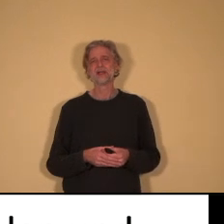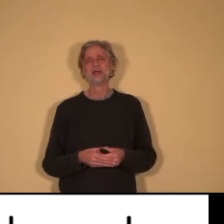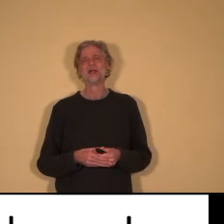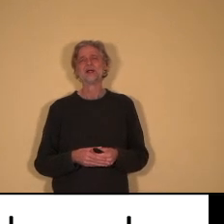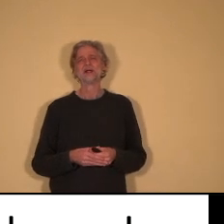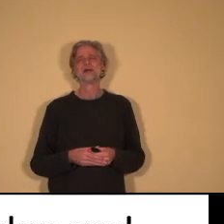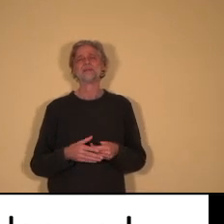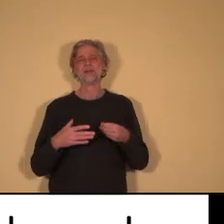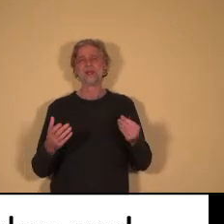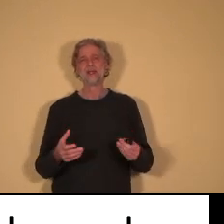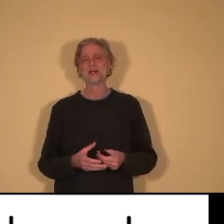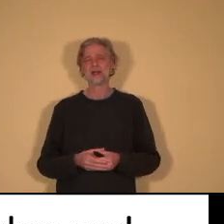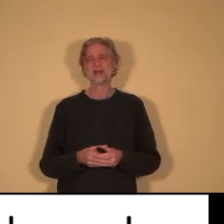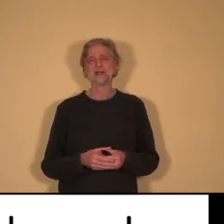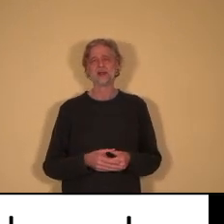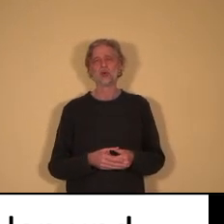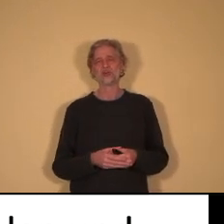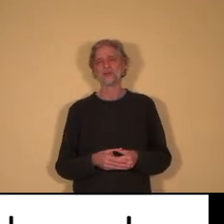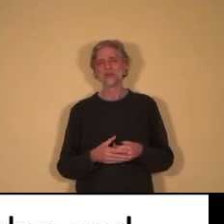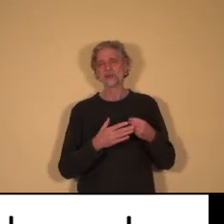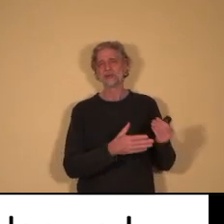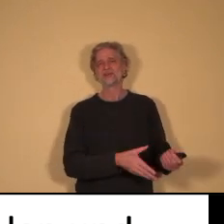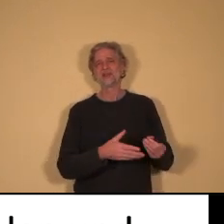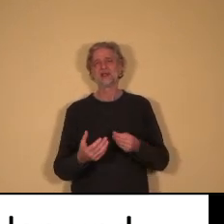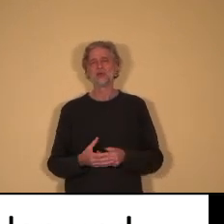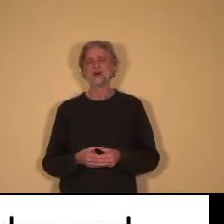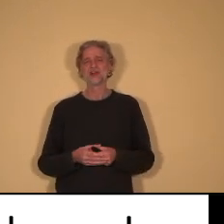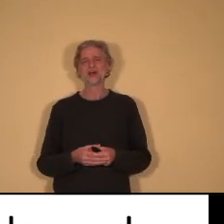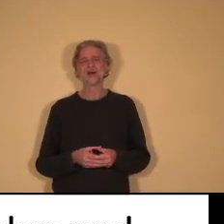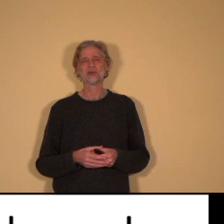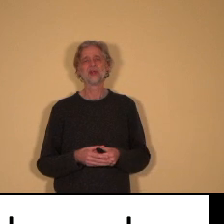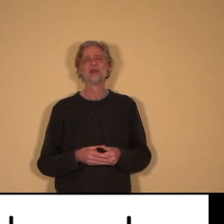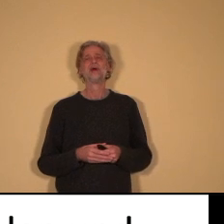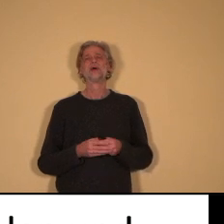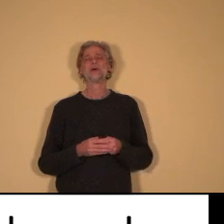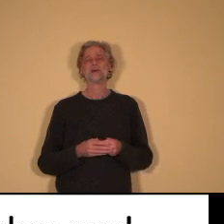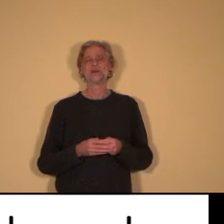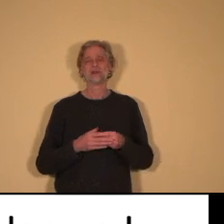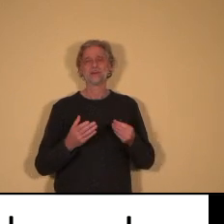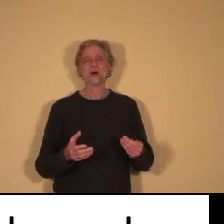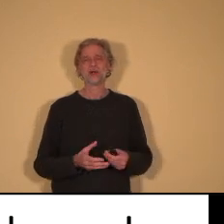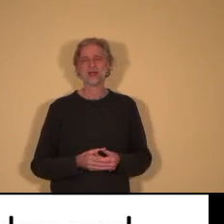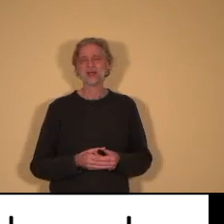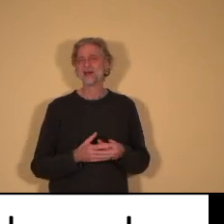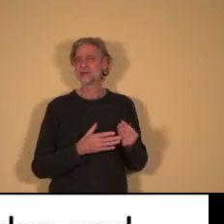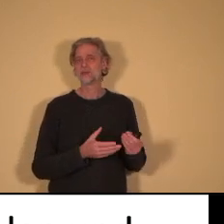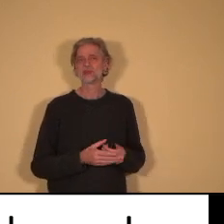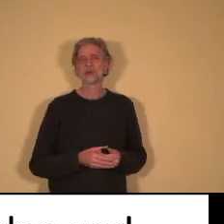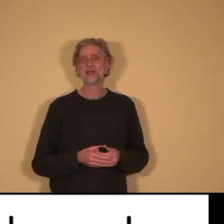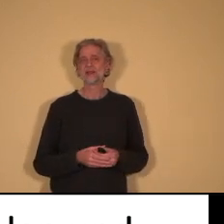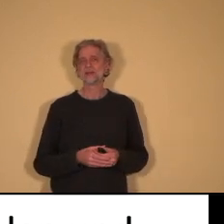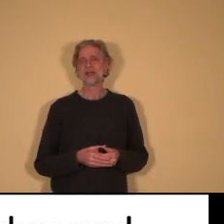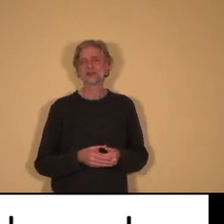Kraftwerke liegen an den großen Flüssen und beziehen ihr Kühlwasser daraus. Und auch deren Leistung